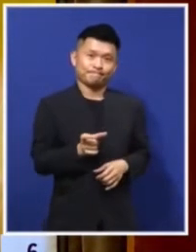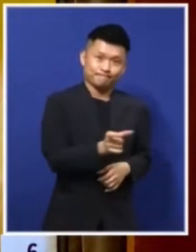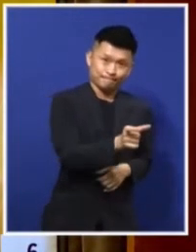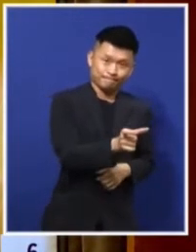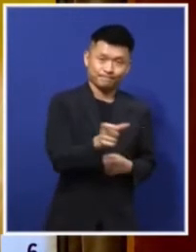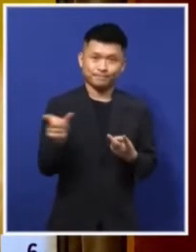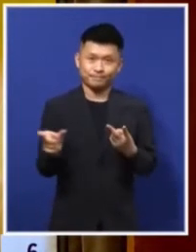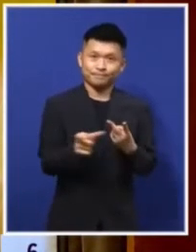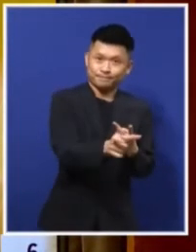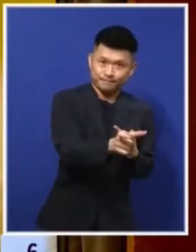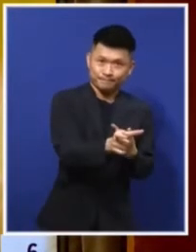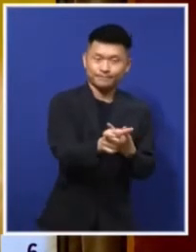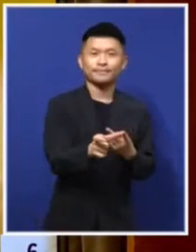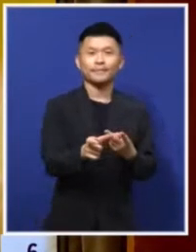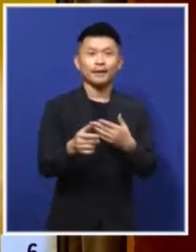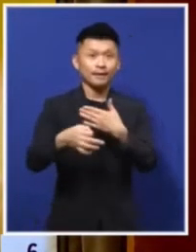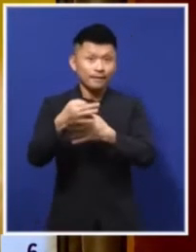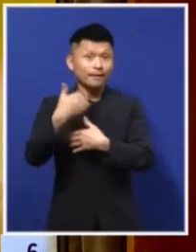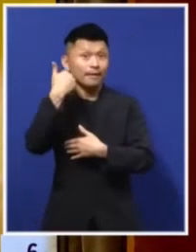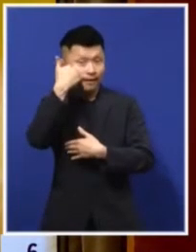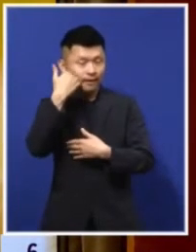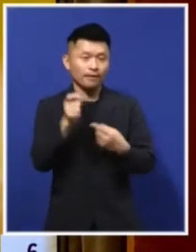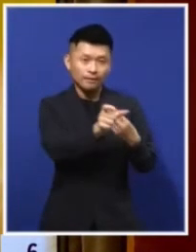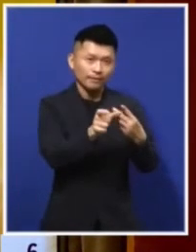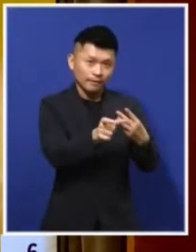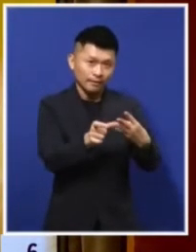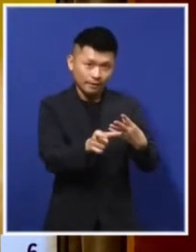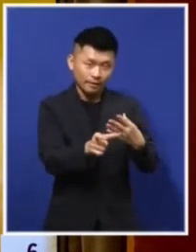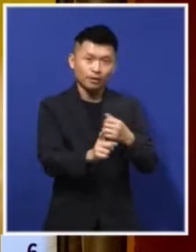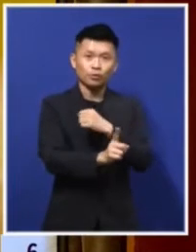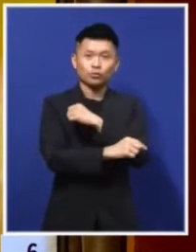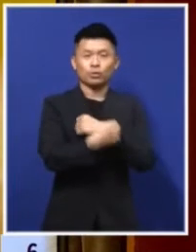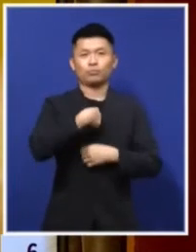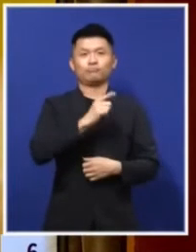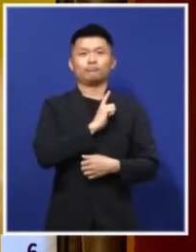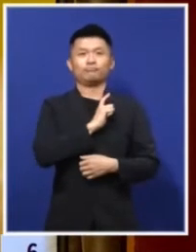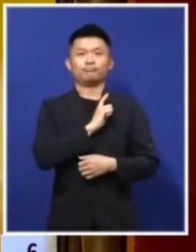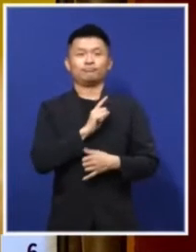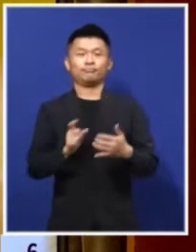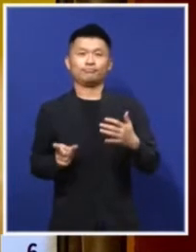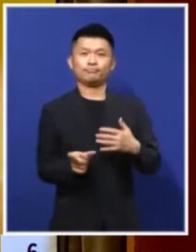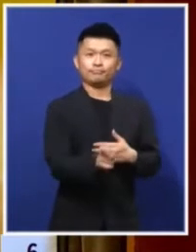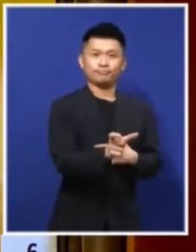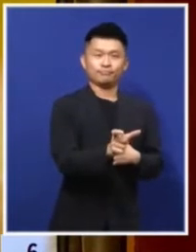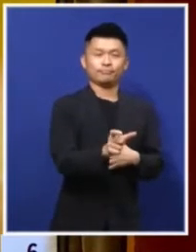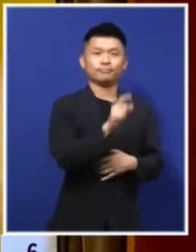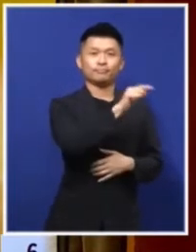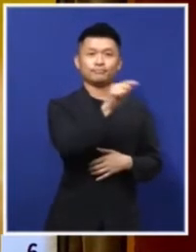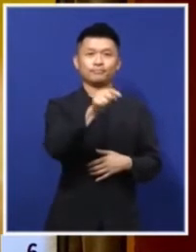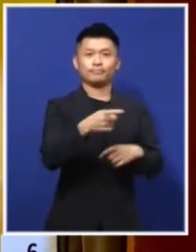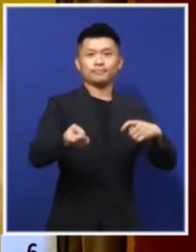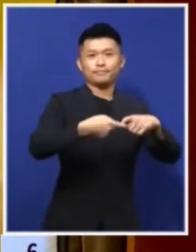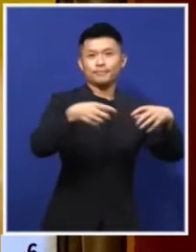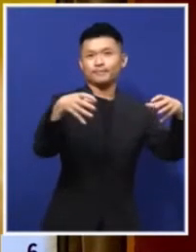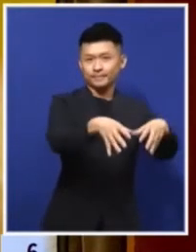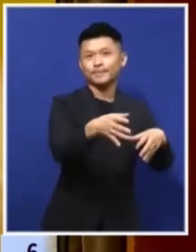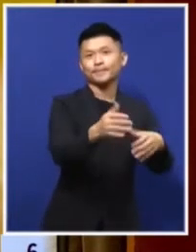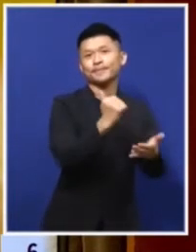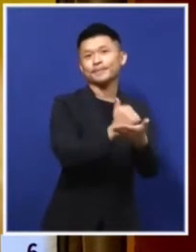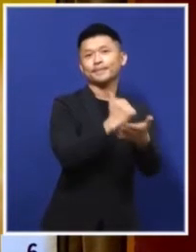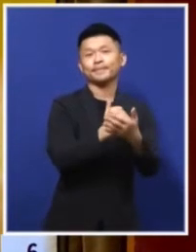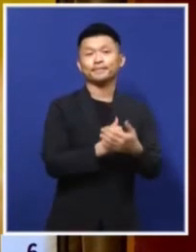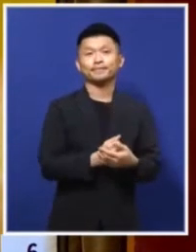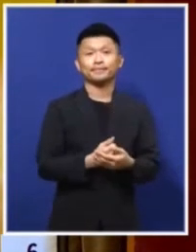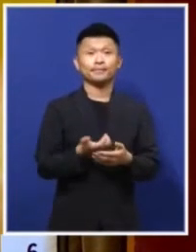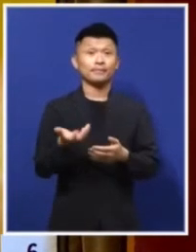入要共同绑定的亲友的健保卡，然后最后再次插入我自己的健保卡来完成这个共同绑定，那这个的效果